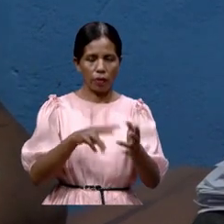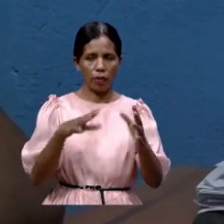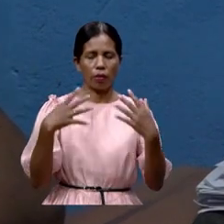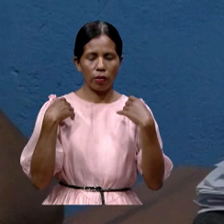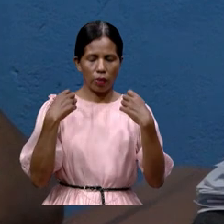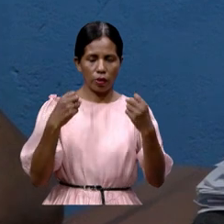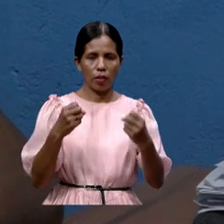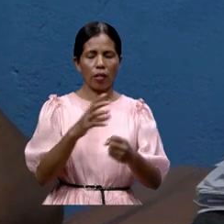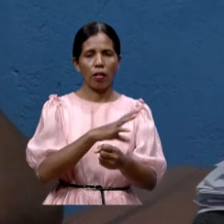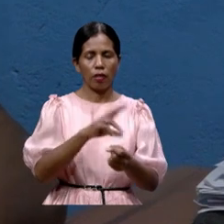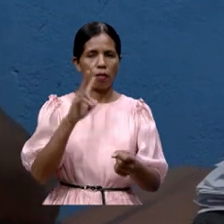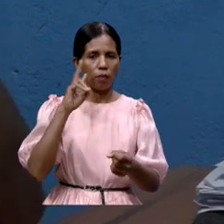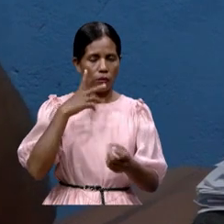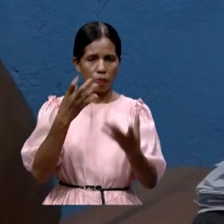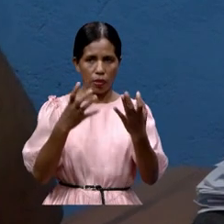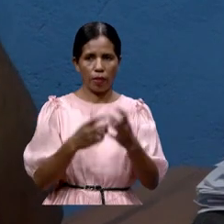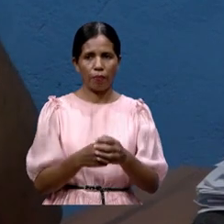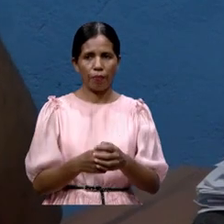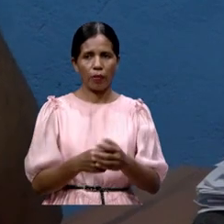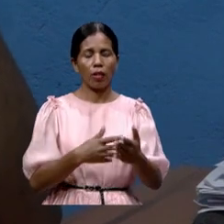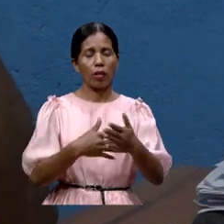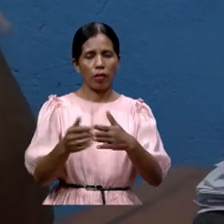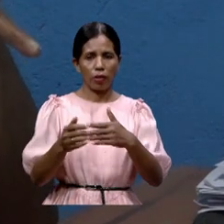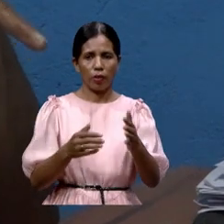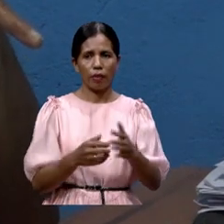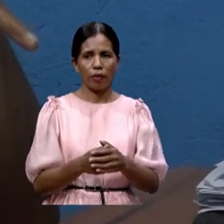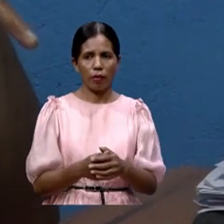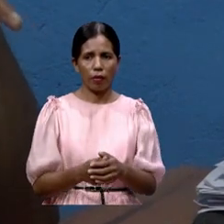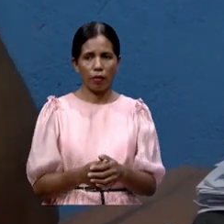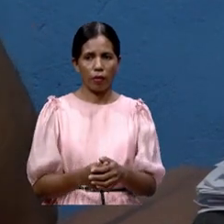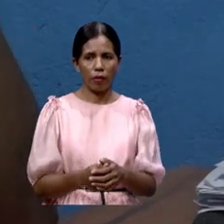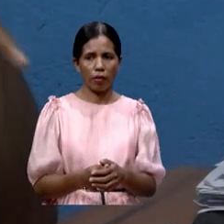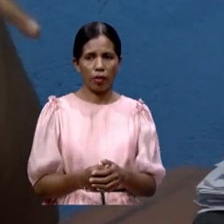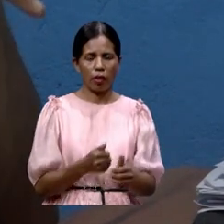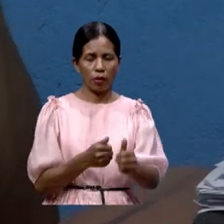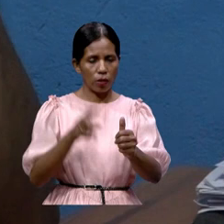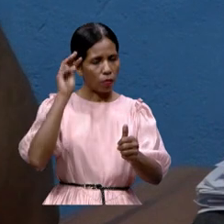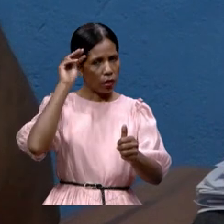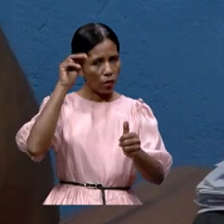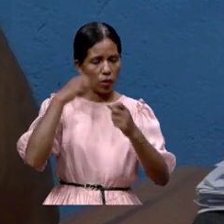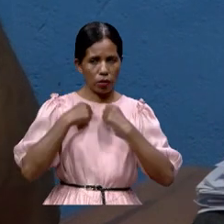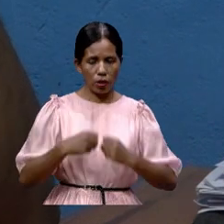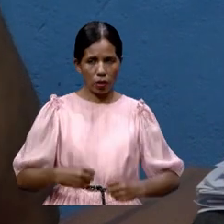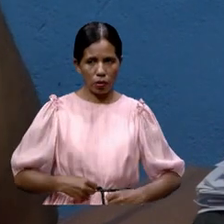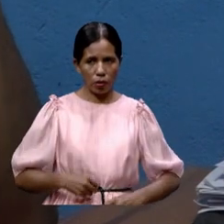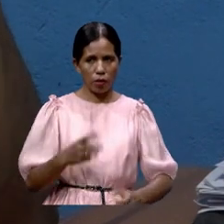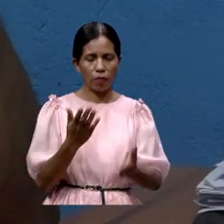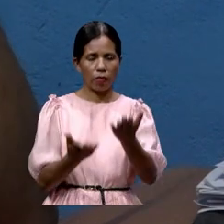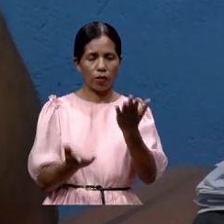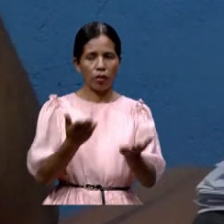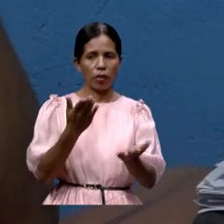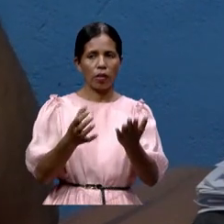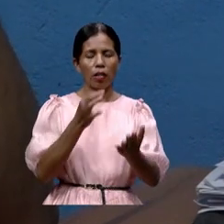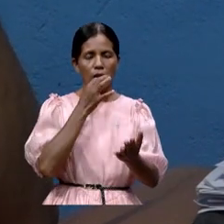karbohidrat baraklim. Agar normalmente, teoritikamente, di Minister Saudi kata balansu entre nutu